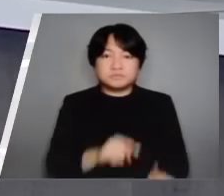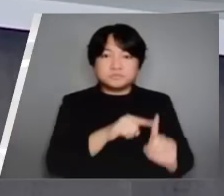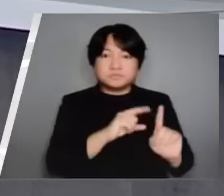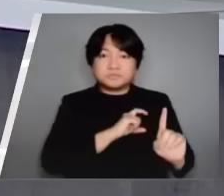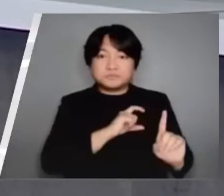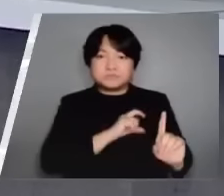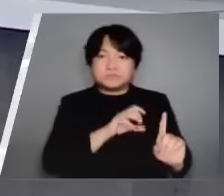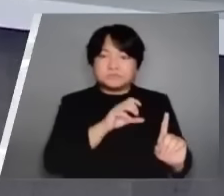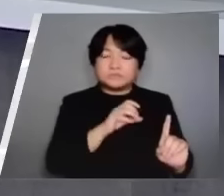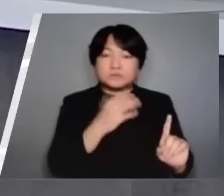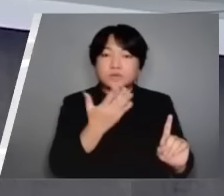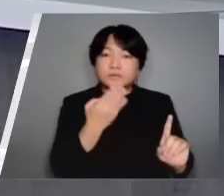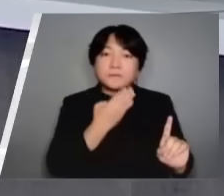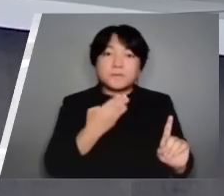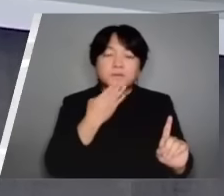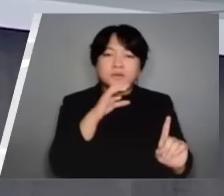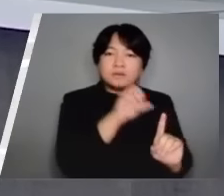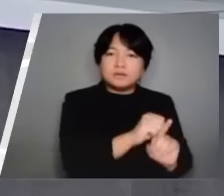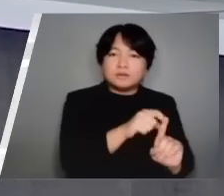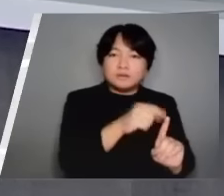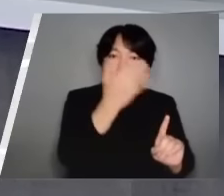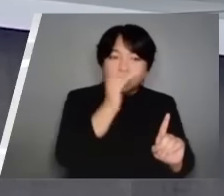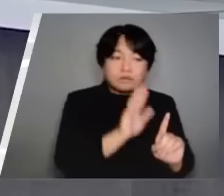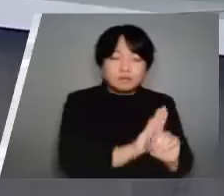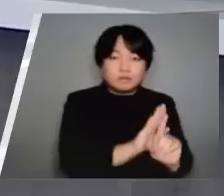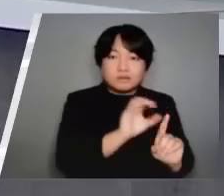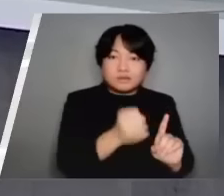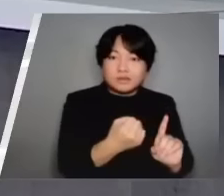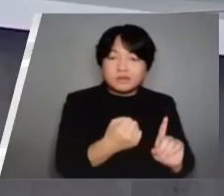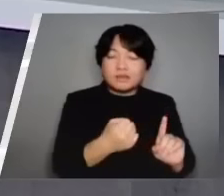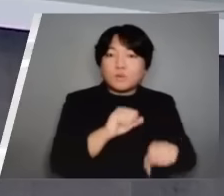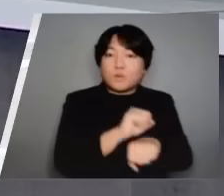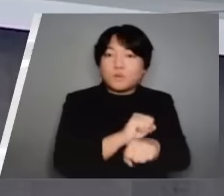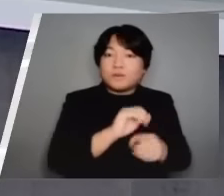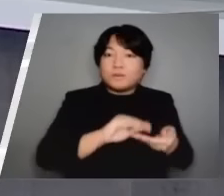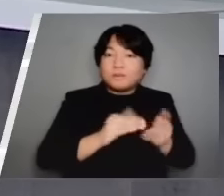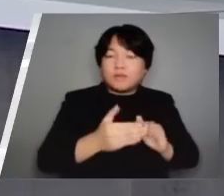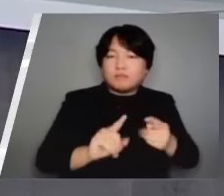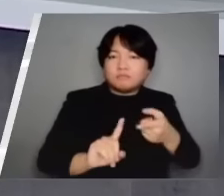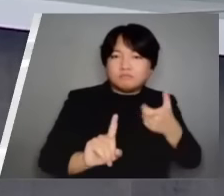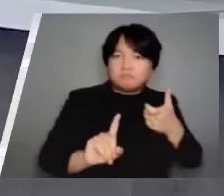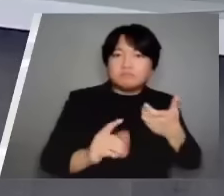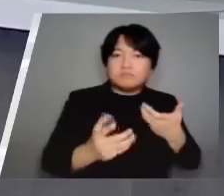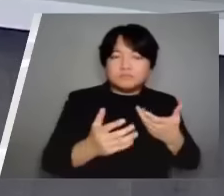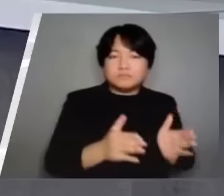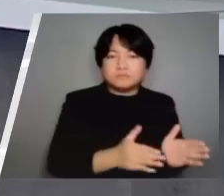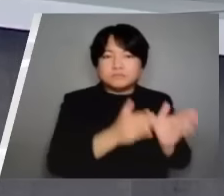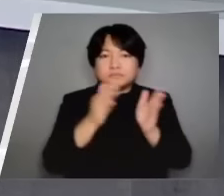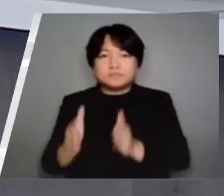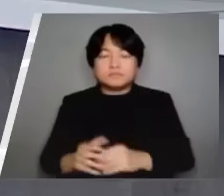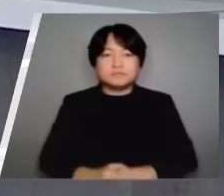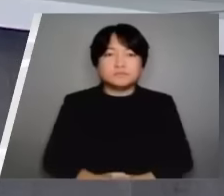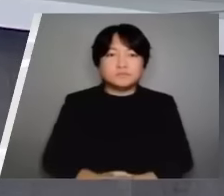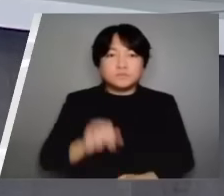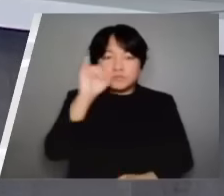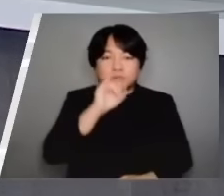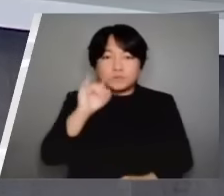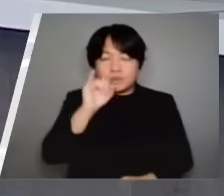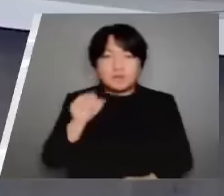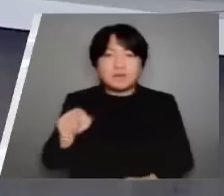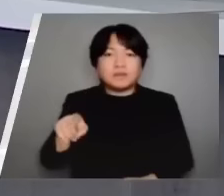umanong Barilin ang kanyang kabaro sa Ilocos Sur sugatan naman ang isang lalaki na sa saksak ng bayao saksi si